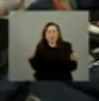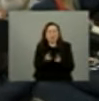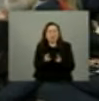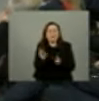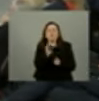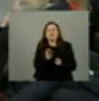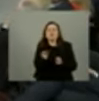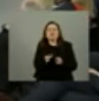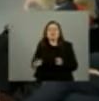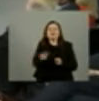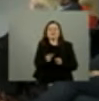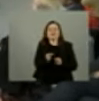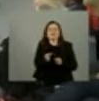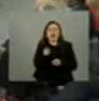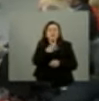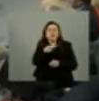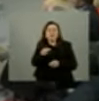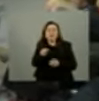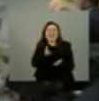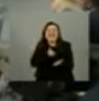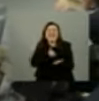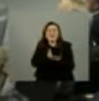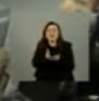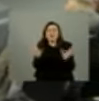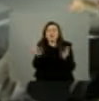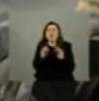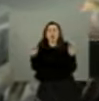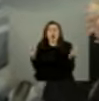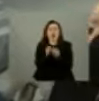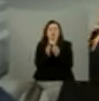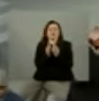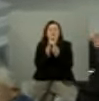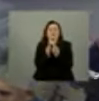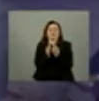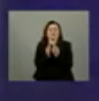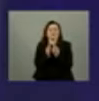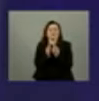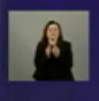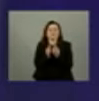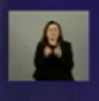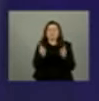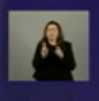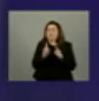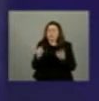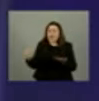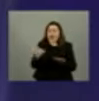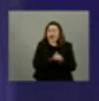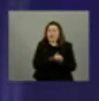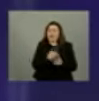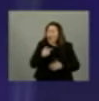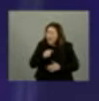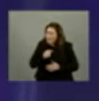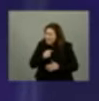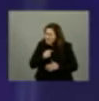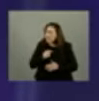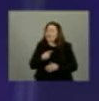πολύ, γιατί μας ακούει με προσοχή ο κύριος Λευτέρης Κουσούλης. Είναι πολιτικός επιστήμονας και είναι και ο καλύτερος γνώστης των επικοινωνιακών